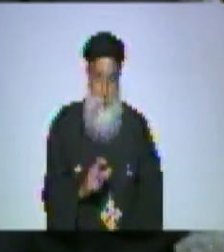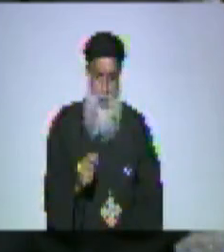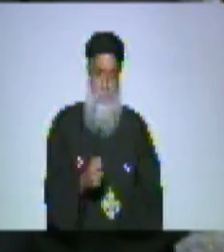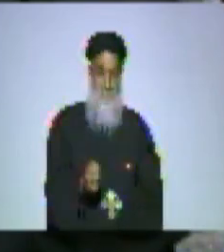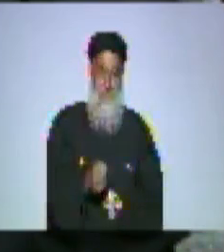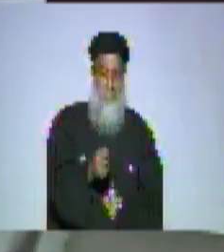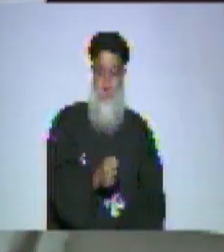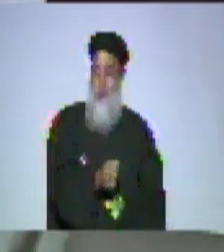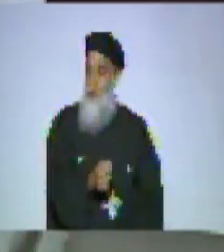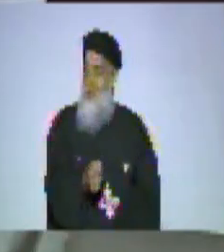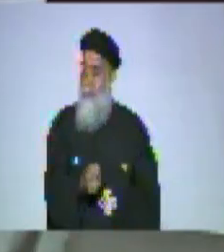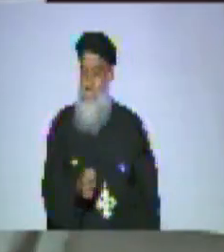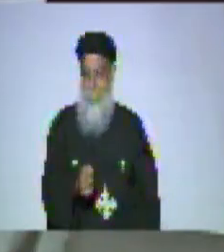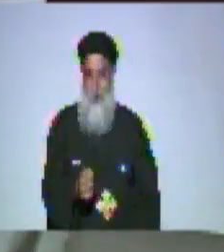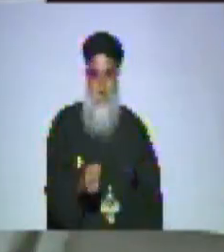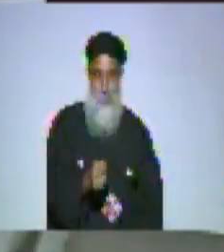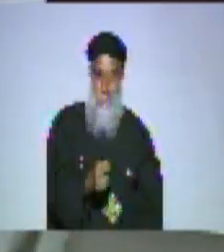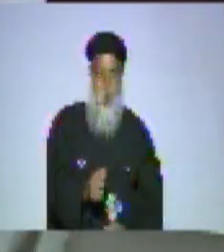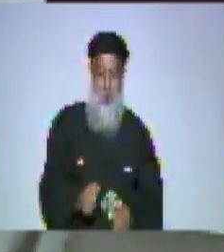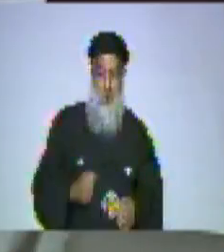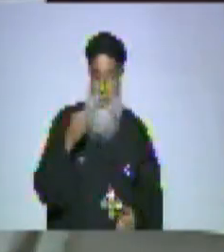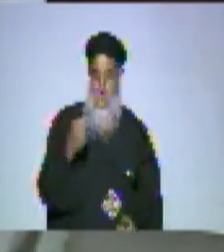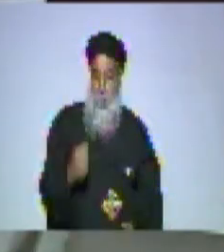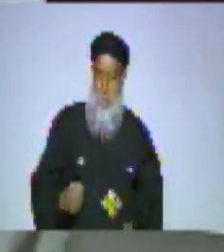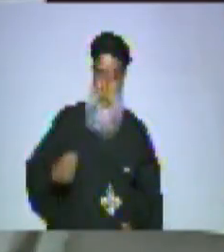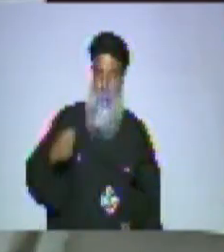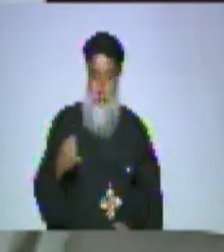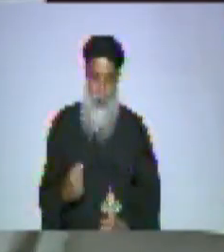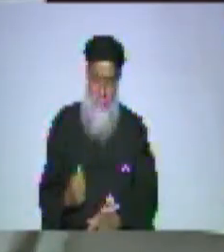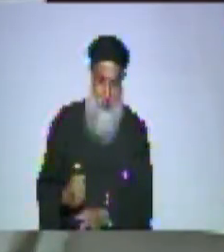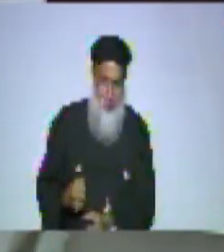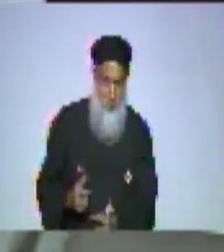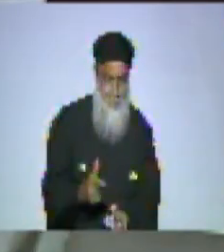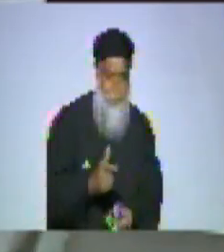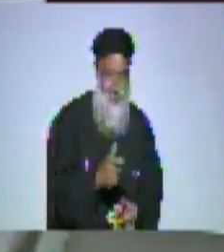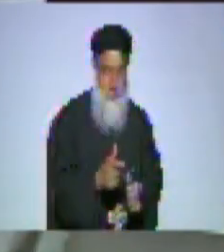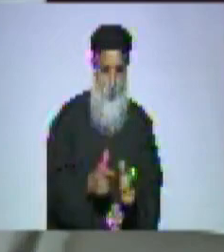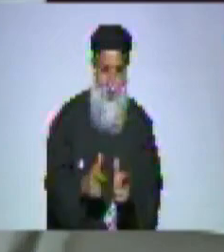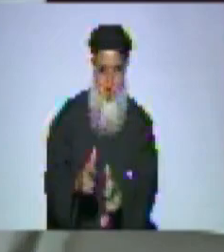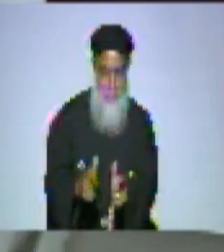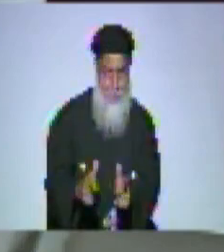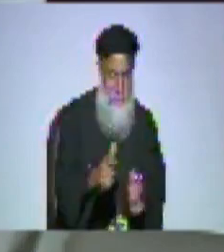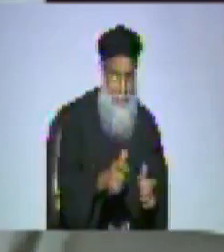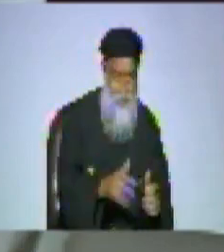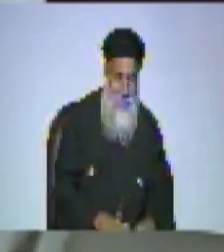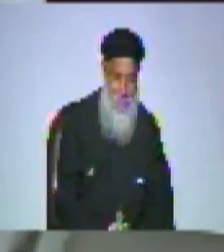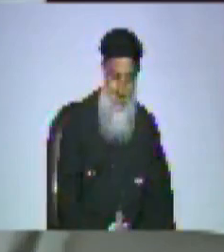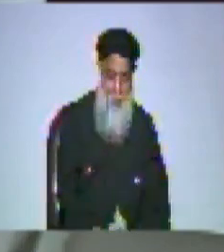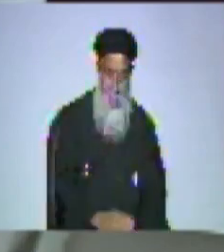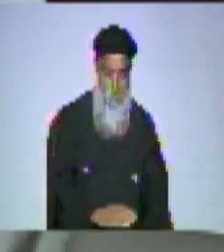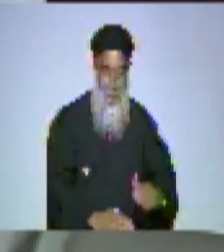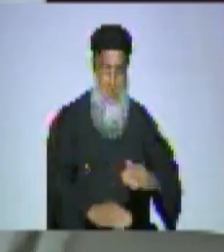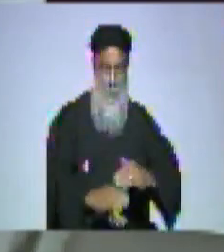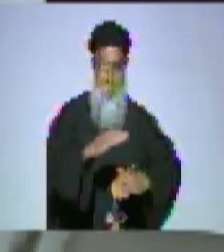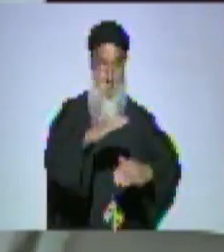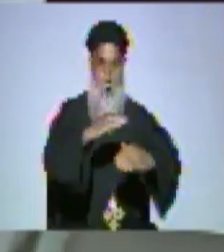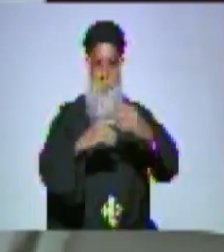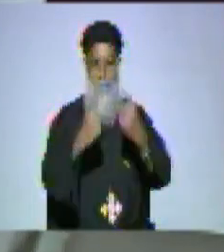في الحرب بيحط البزار وبعدين يروي فالبيزار تبتدي بقى تنم